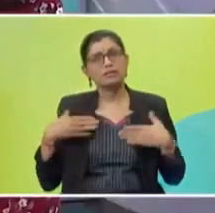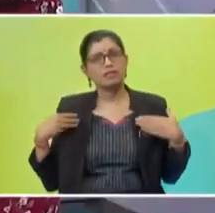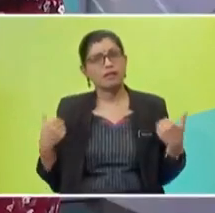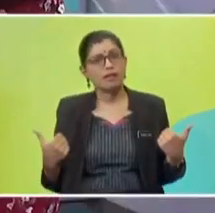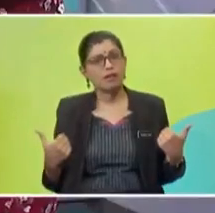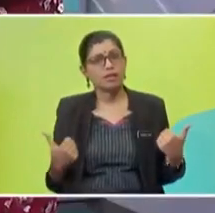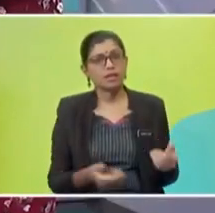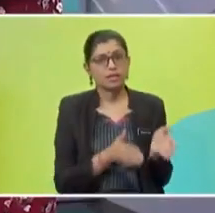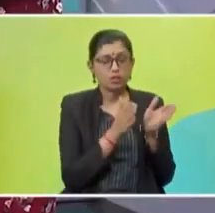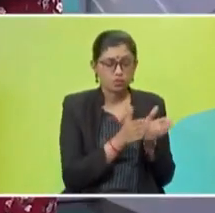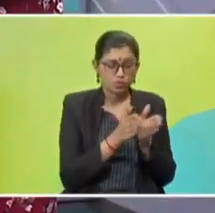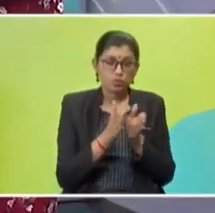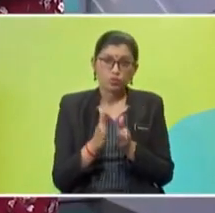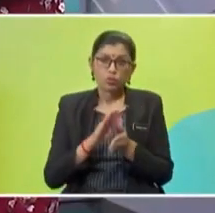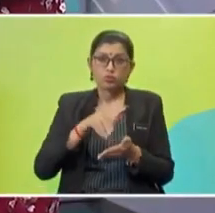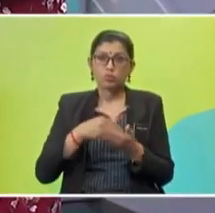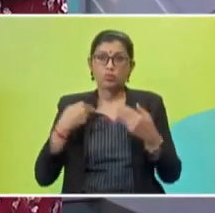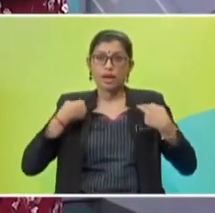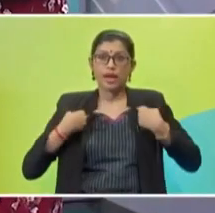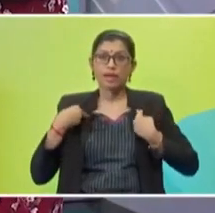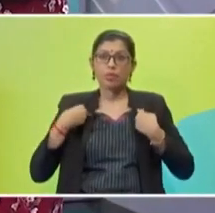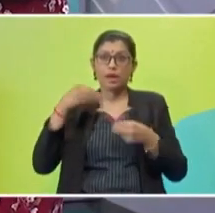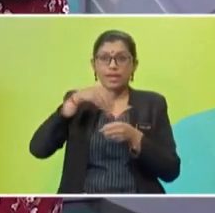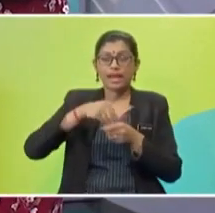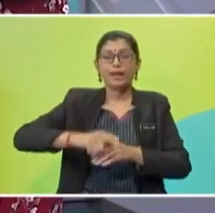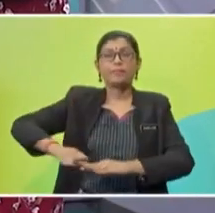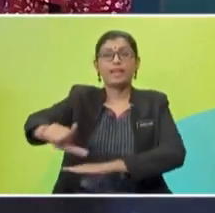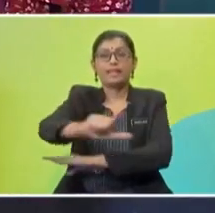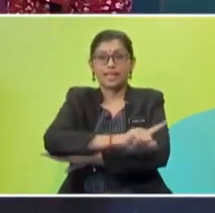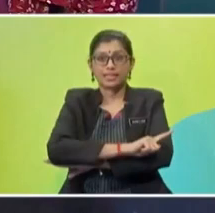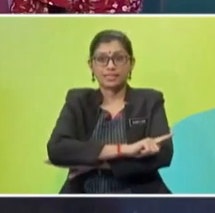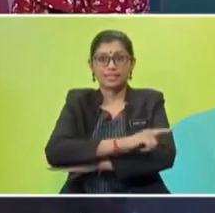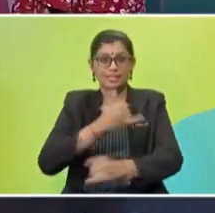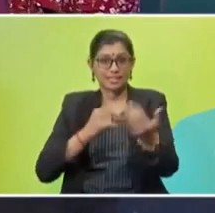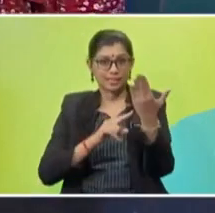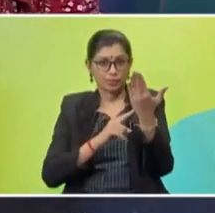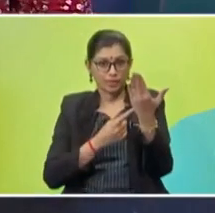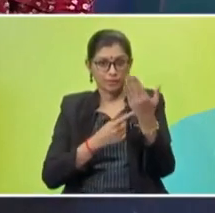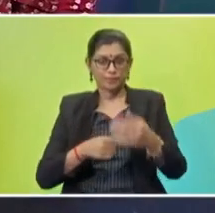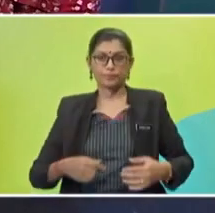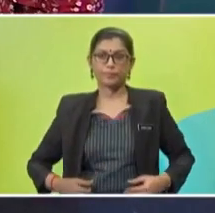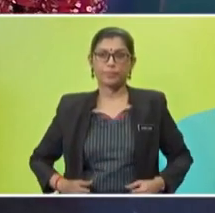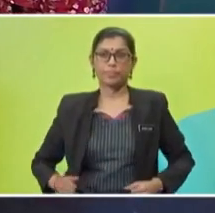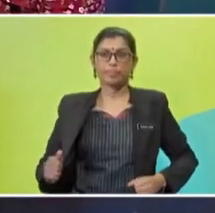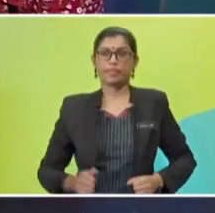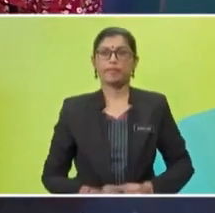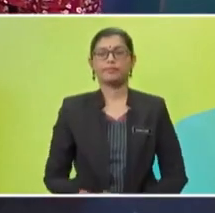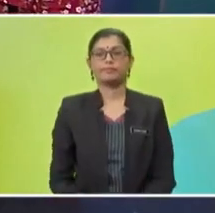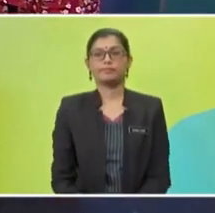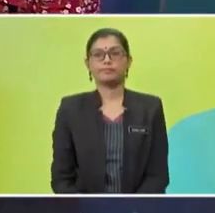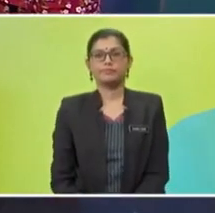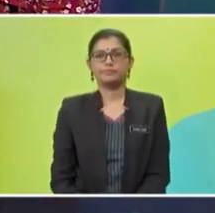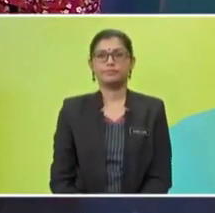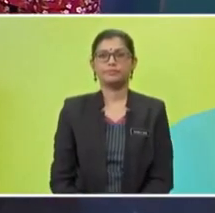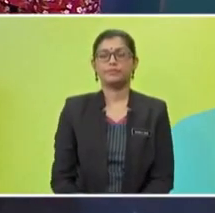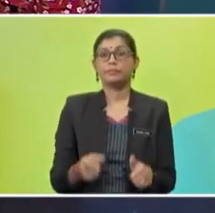gini Oke boleh Oke kita mulai Oke jadi event susun dulu yang